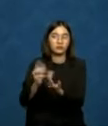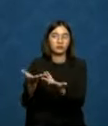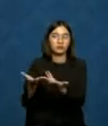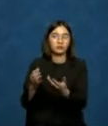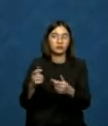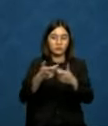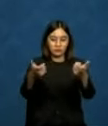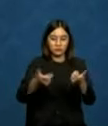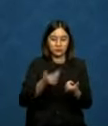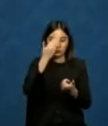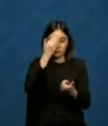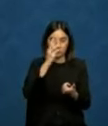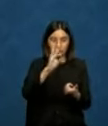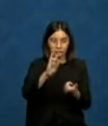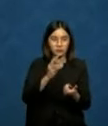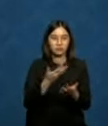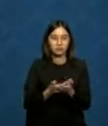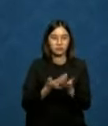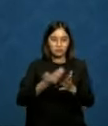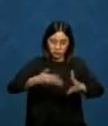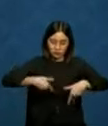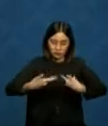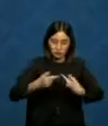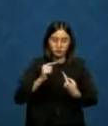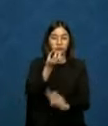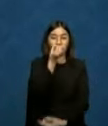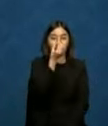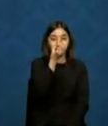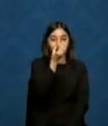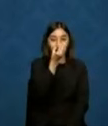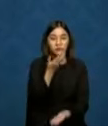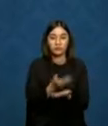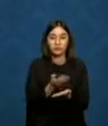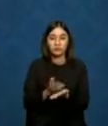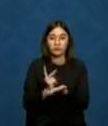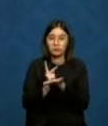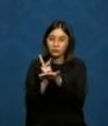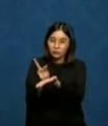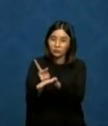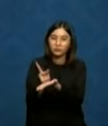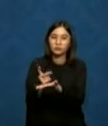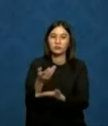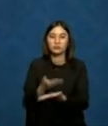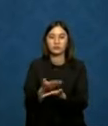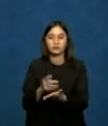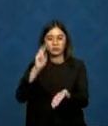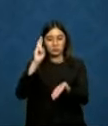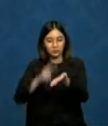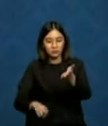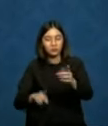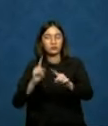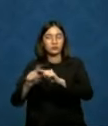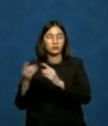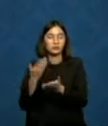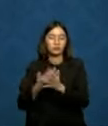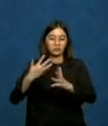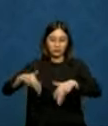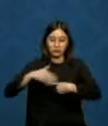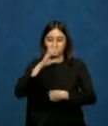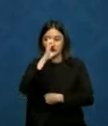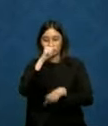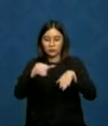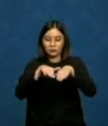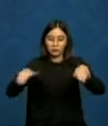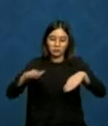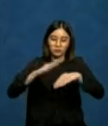จากรายงานหน้า 6เนี่ยนะครับรายได้จากดอกเบี้ยเงินให้กู้ยืมค่าปรับรับรายได้จากค่าทดสอบ